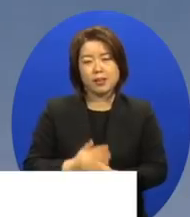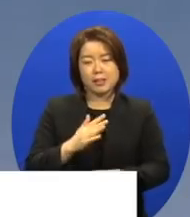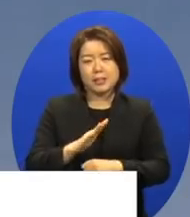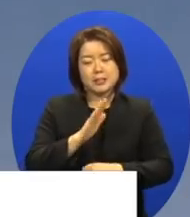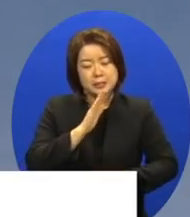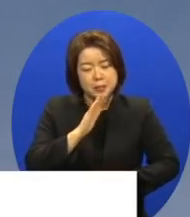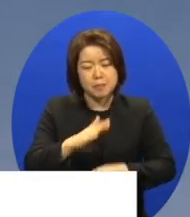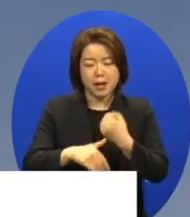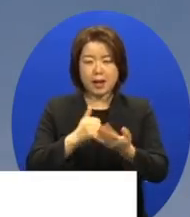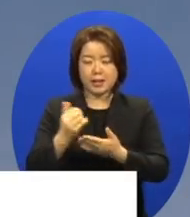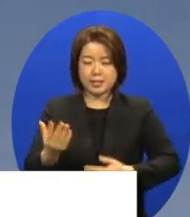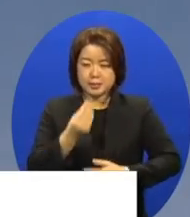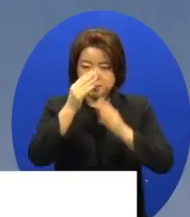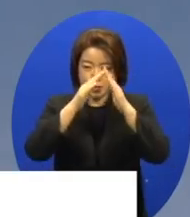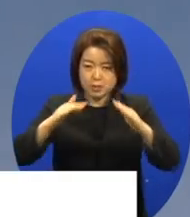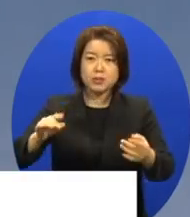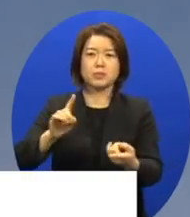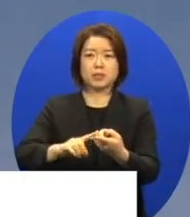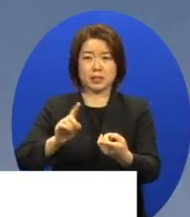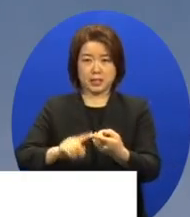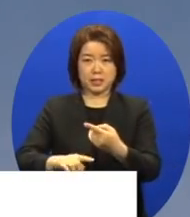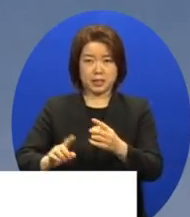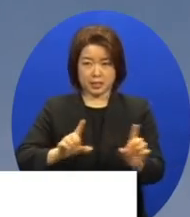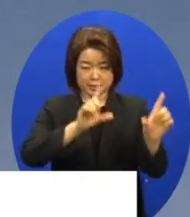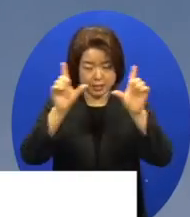성 정답게 사는 겁니까